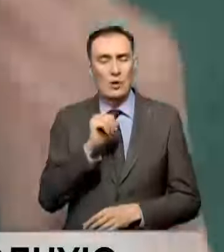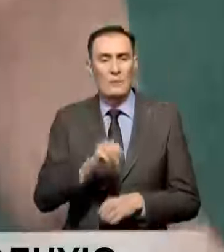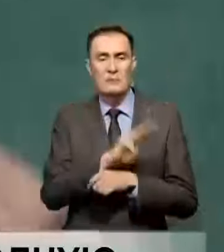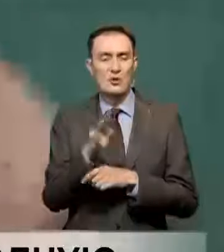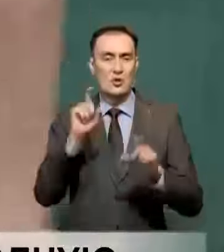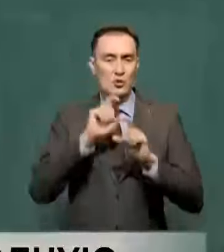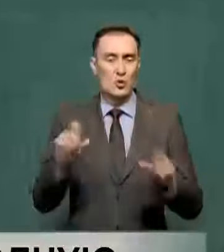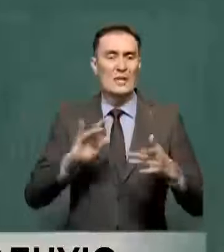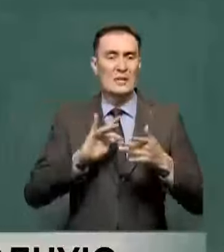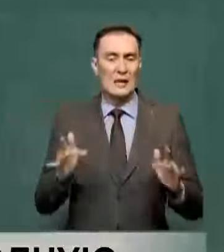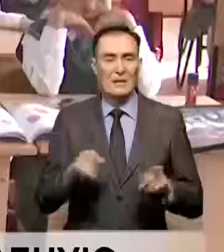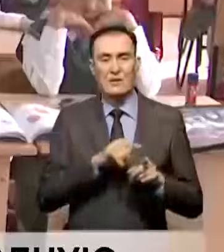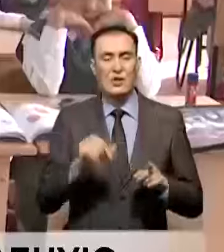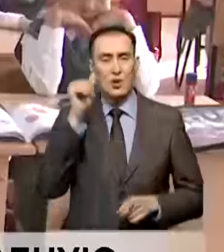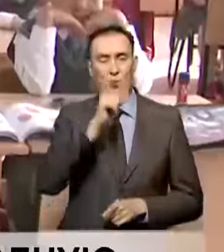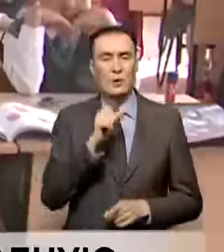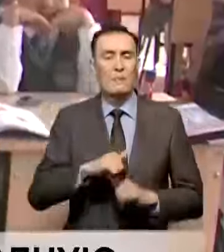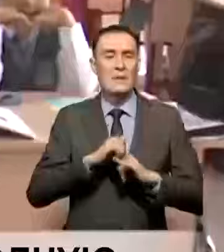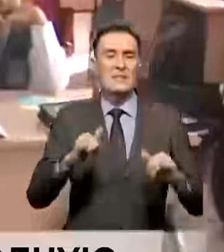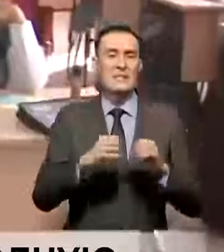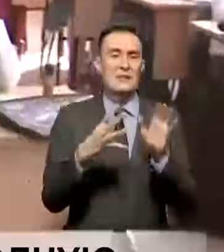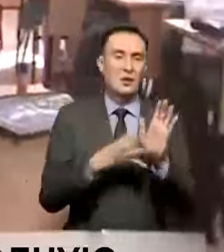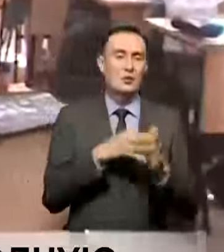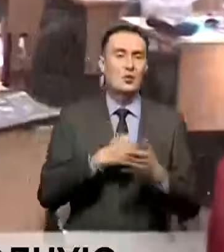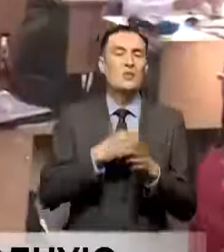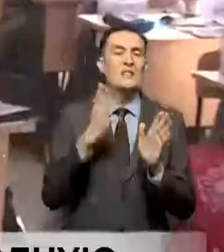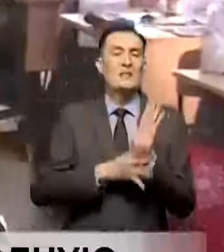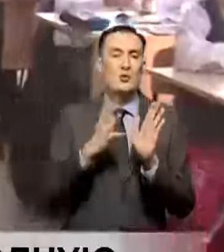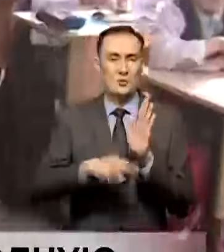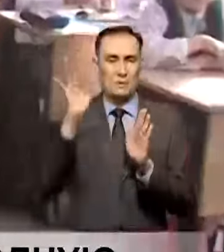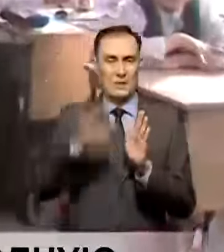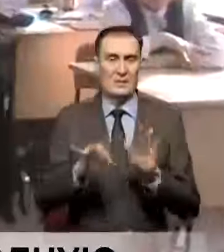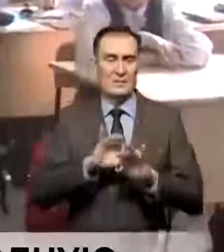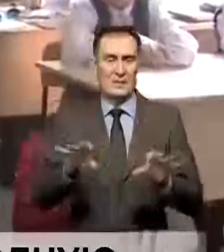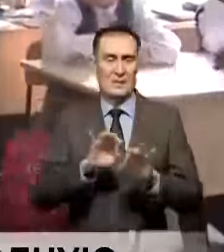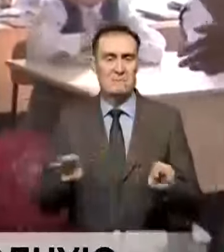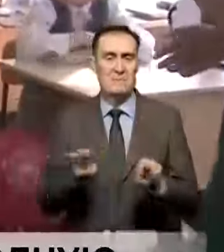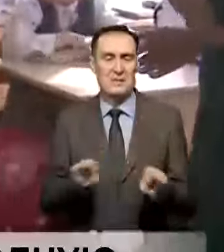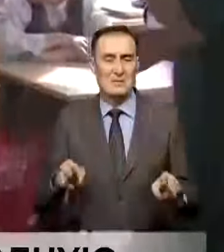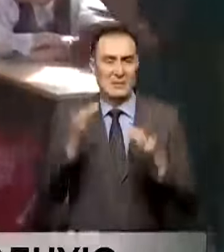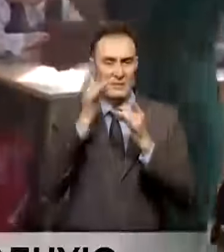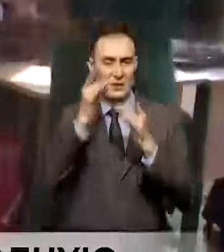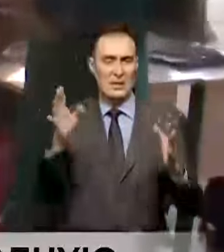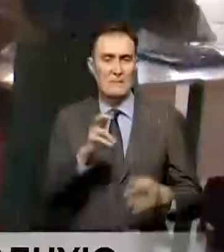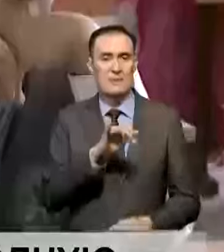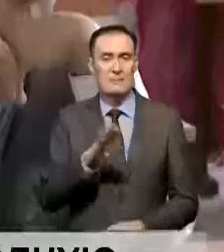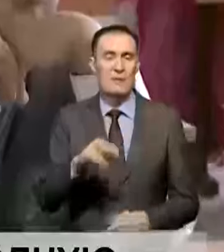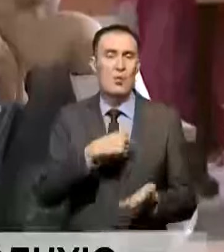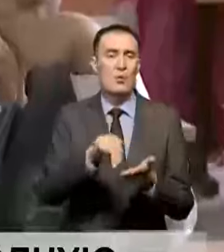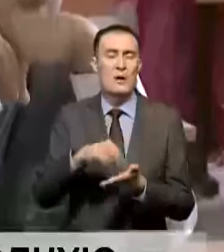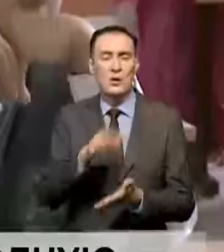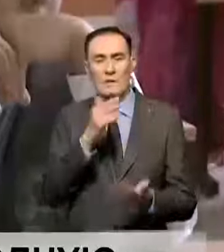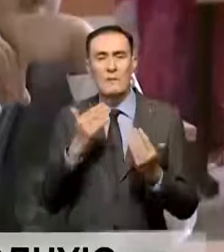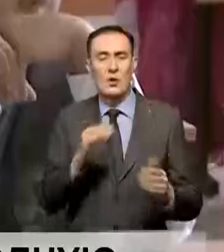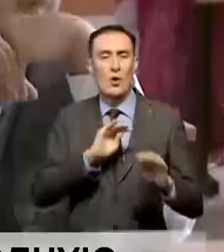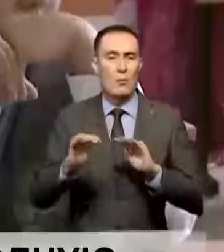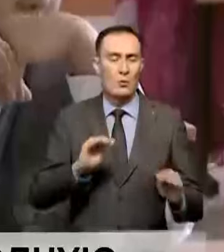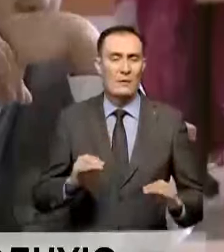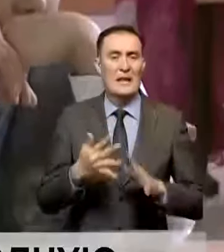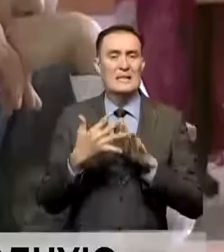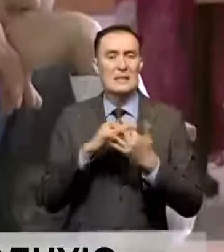школ интернетом за год выросло с 19 до 90%, рассказал министр просвещения Гани Бисимбаев. Закупается современное оборудование и